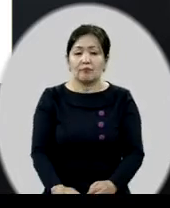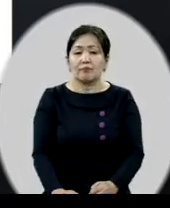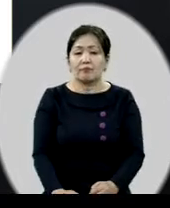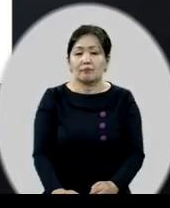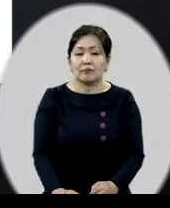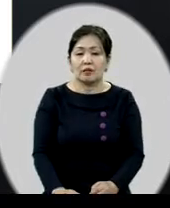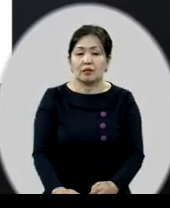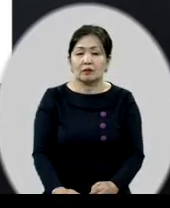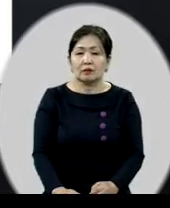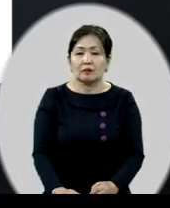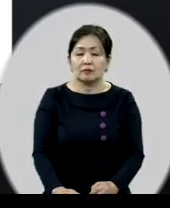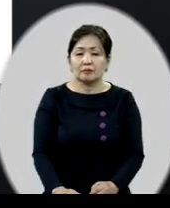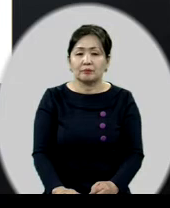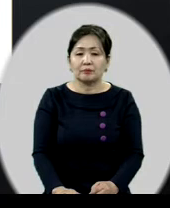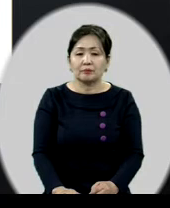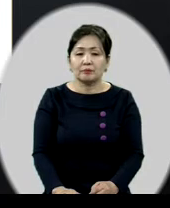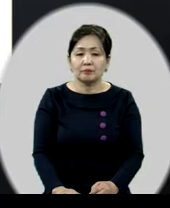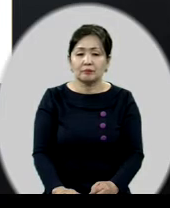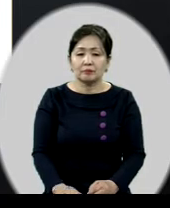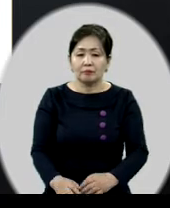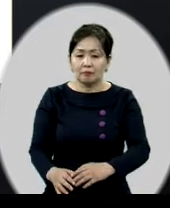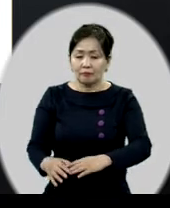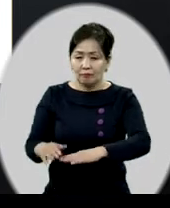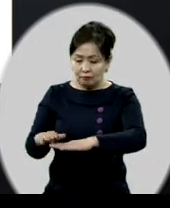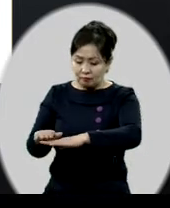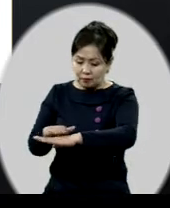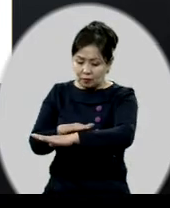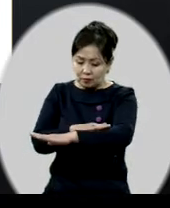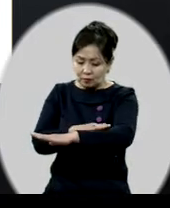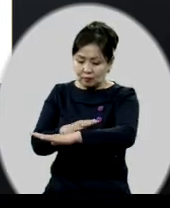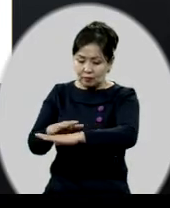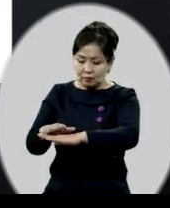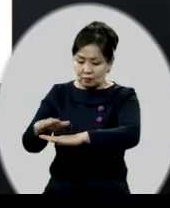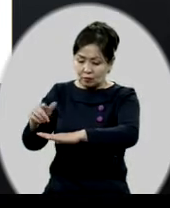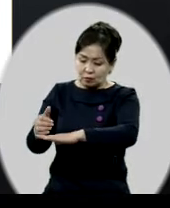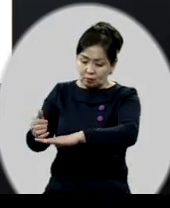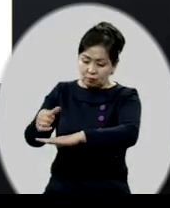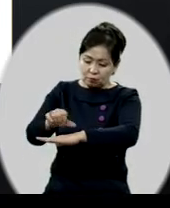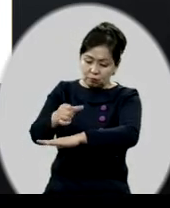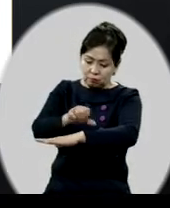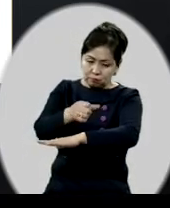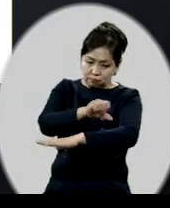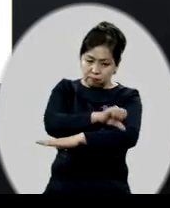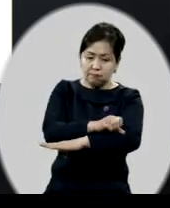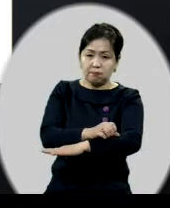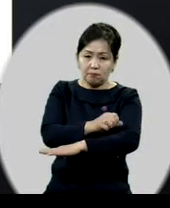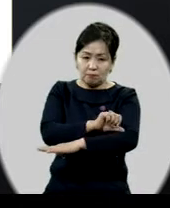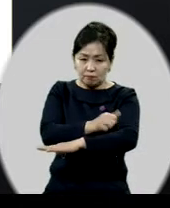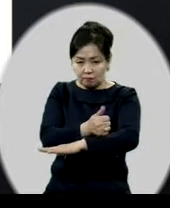хийчлээ? Сайн байна. Байсан бүх усаа хийсэн. Одоо савнд ус байгаа билүү?